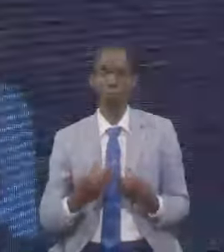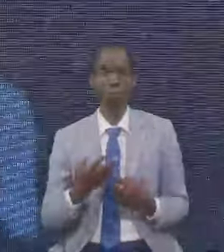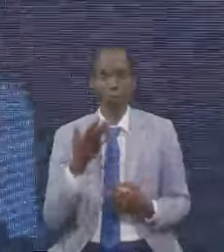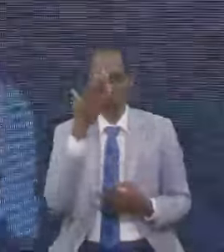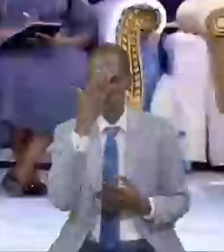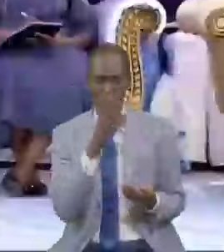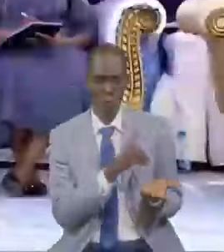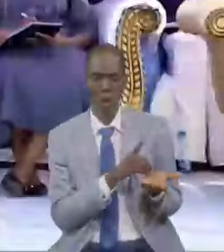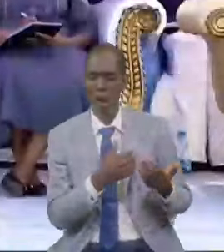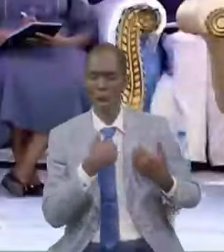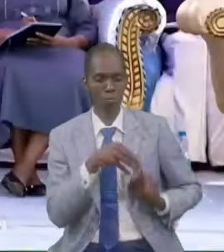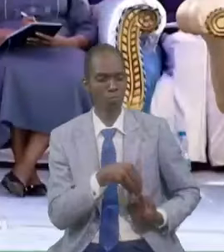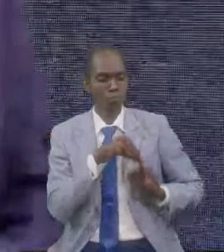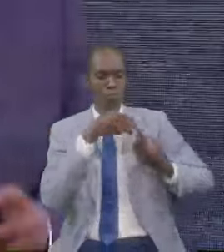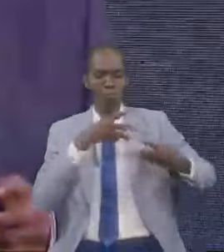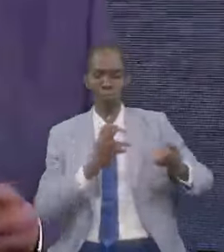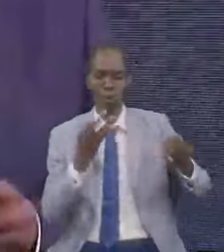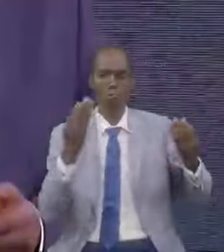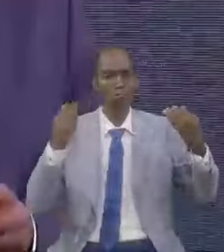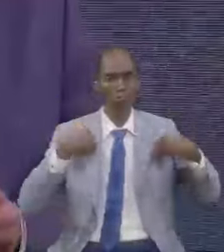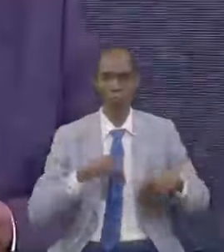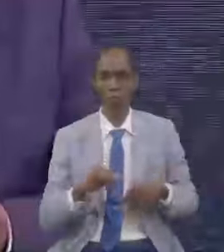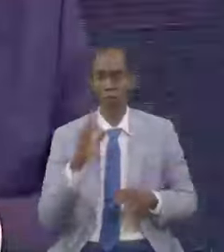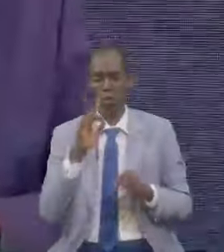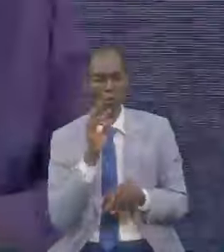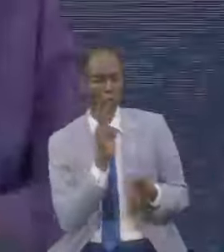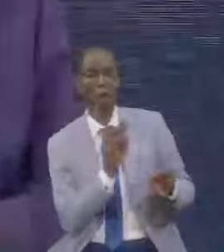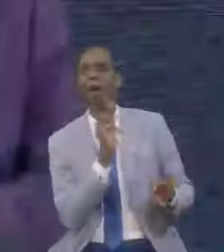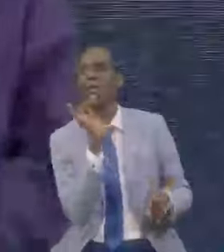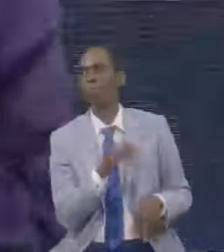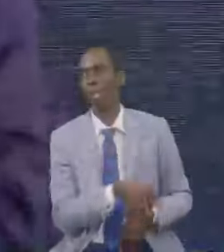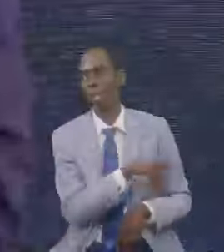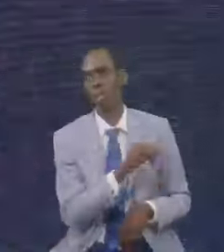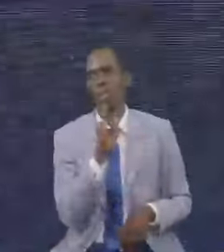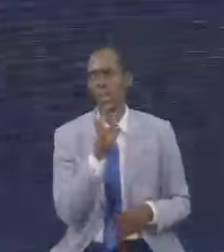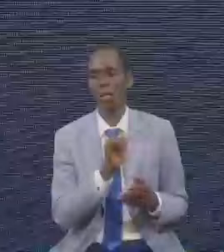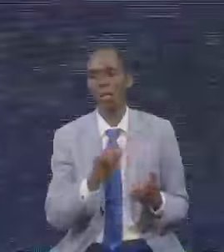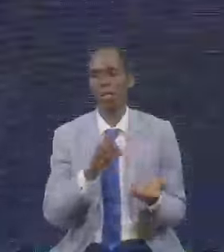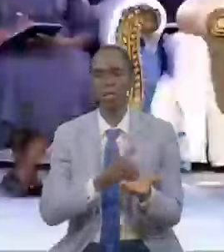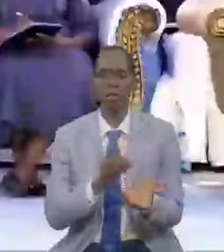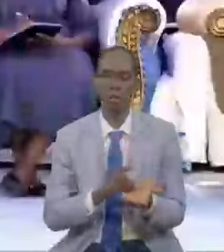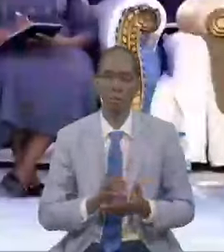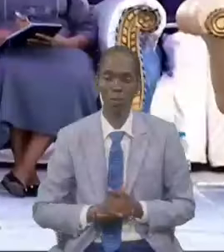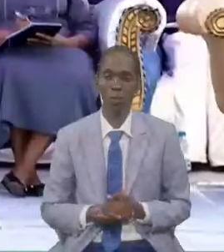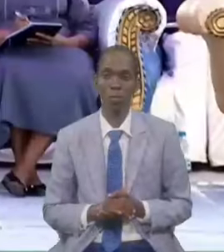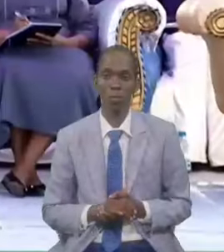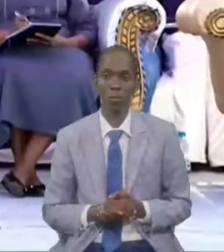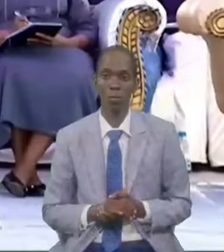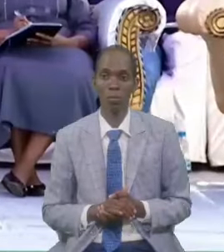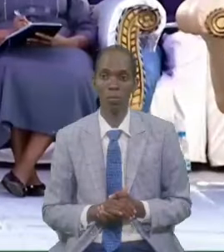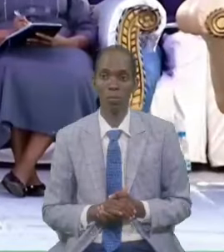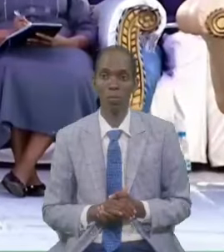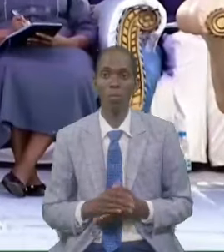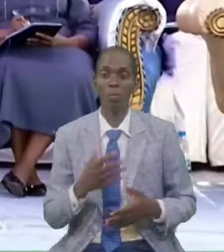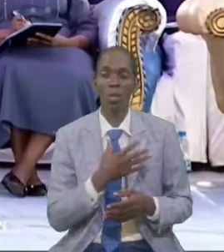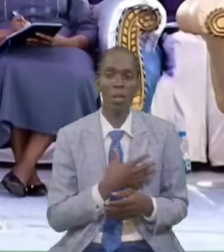విధంగానేనండి వైద్యులు సలహా ఇస్తుంటారు. You see them, you say that is a doctor. చూడండి వారి ఆకారాన్ని బట్టి ఓహో ఈయన వైద్యుడు. There